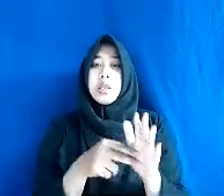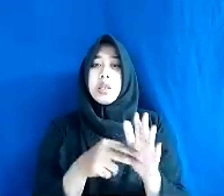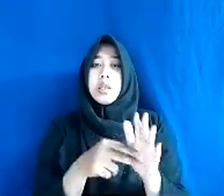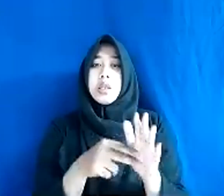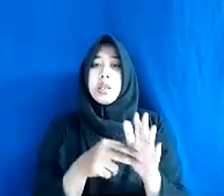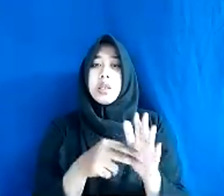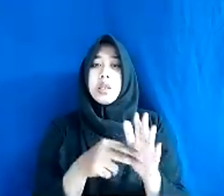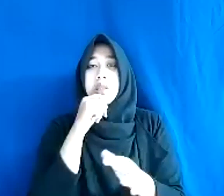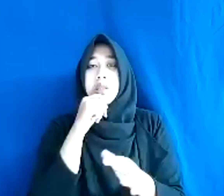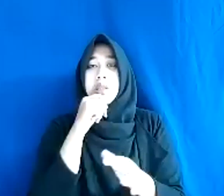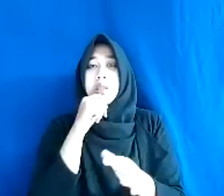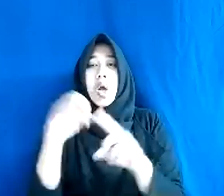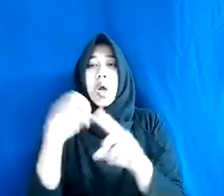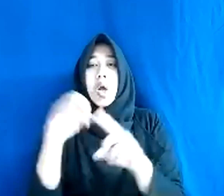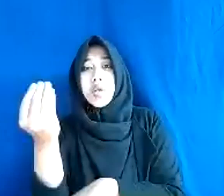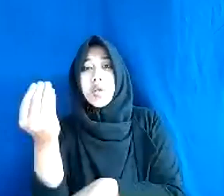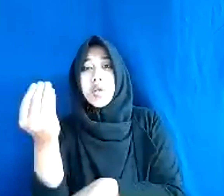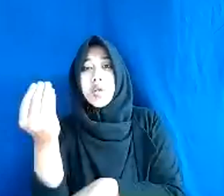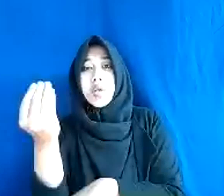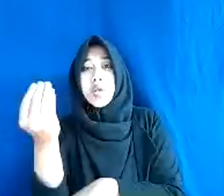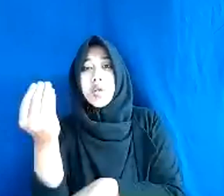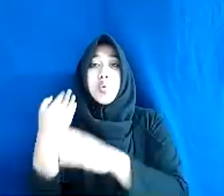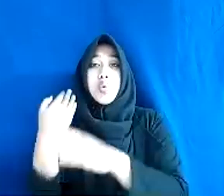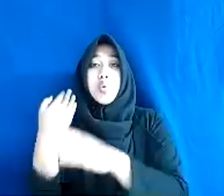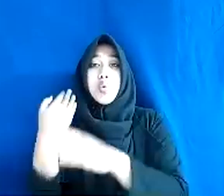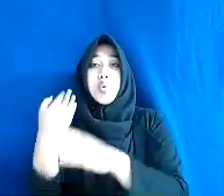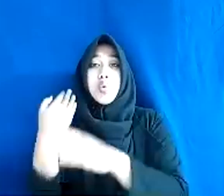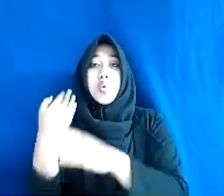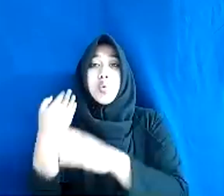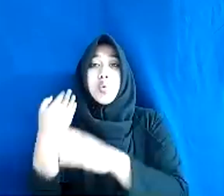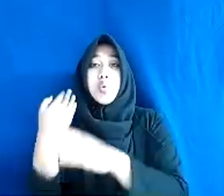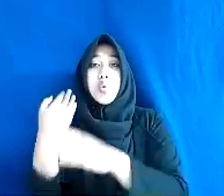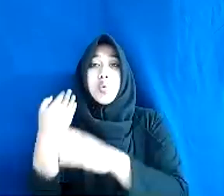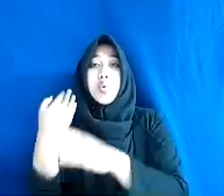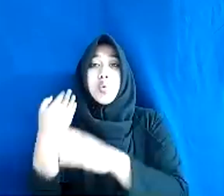yang menopang, secara politik menopang, menopang supaya